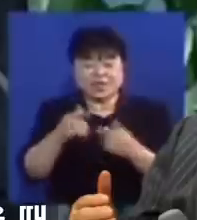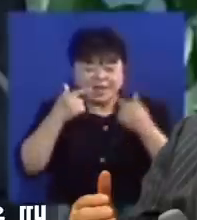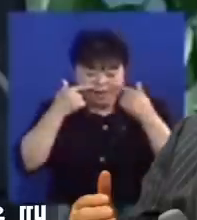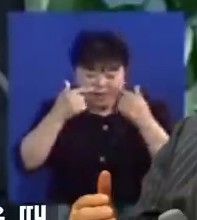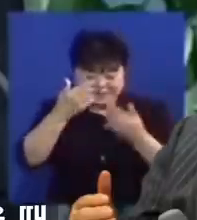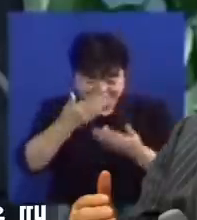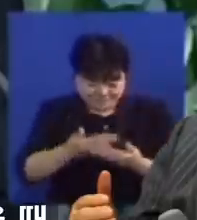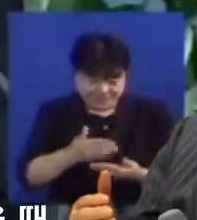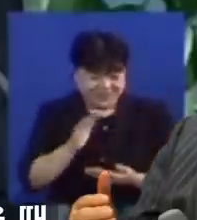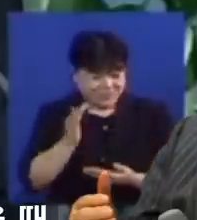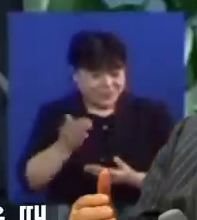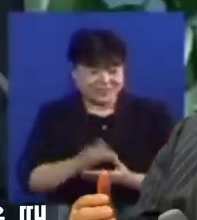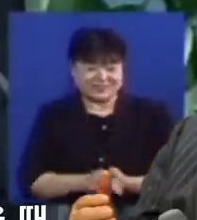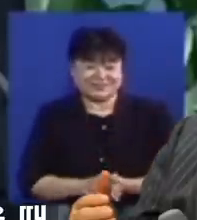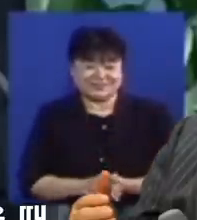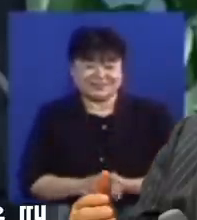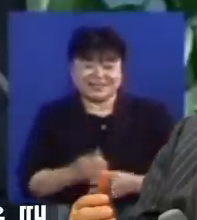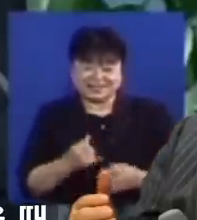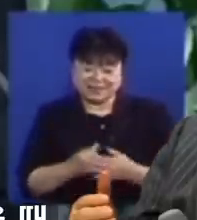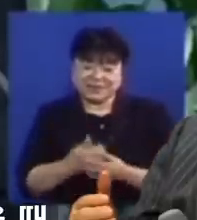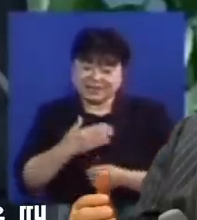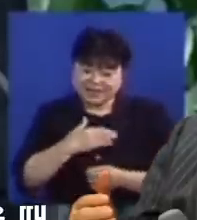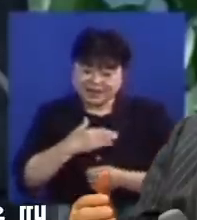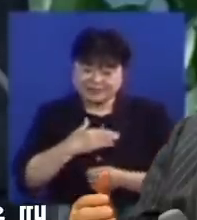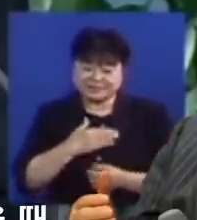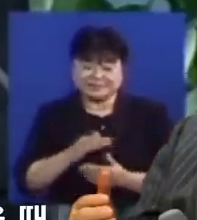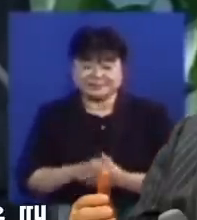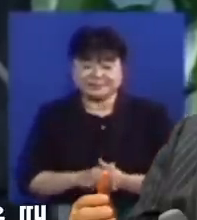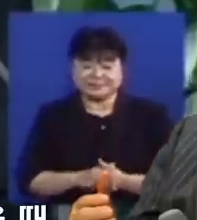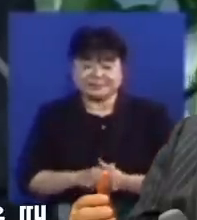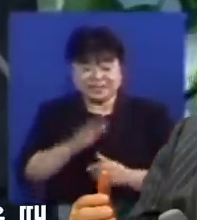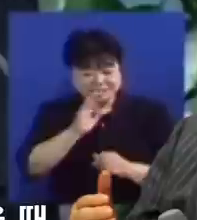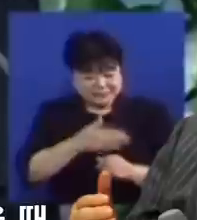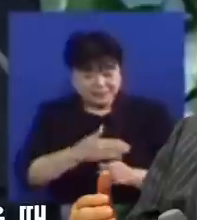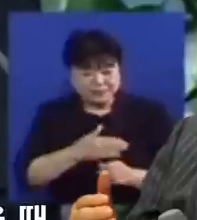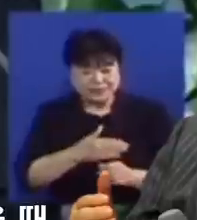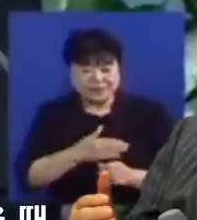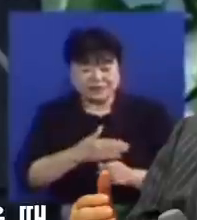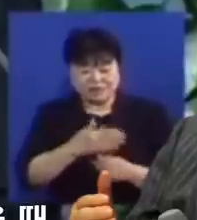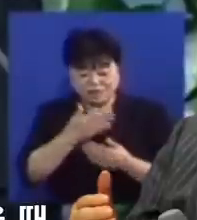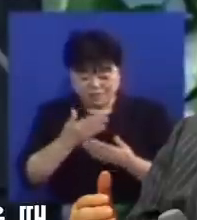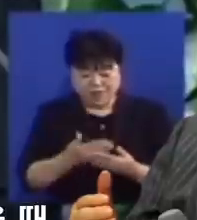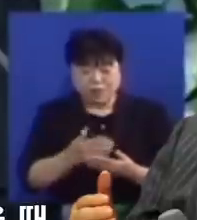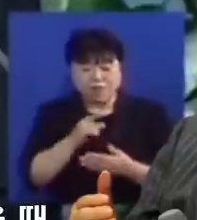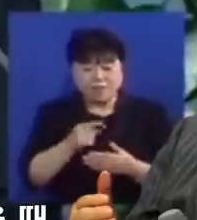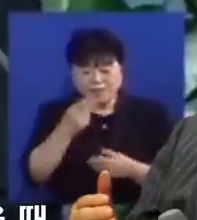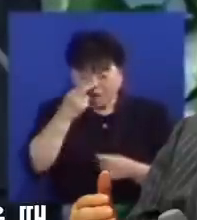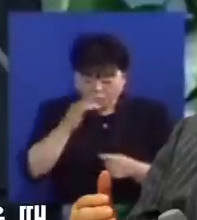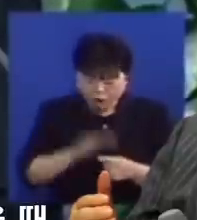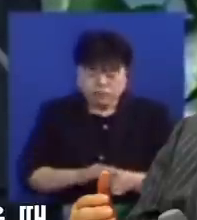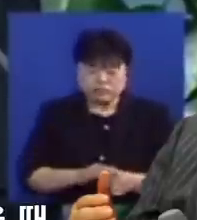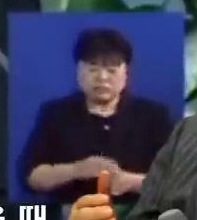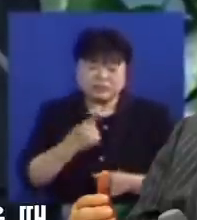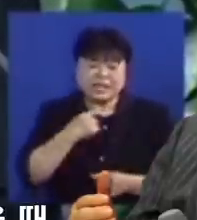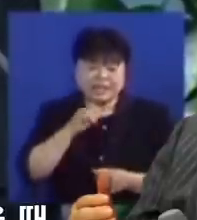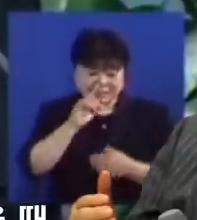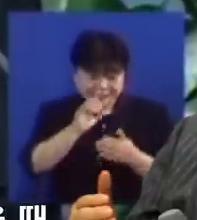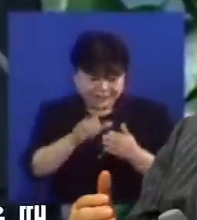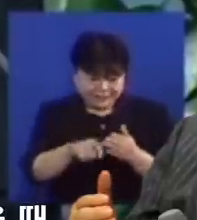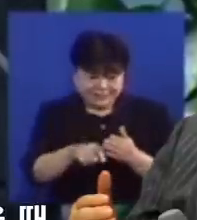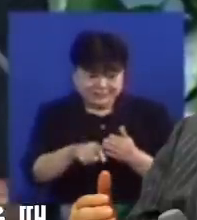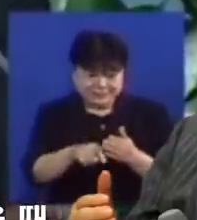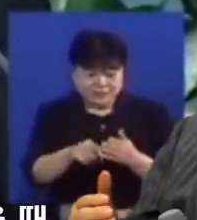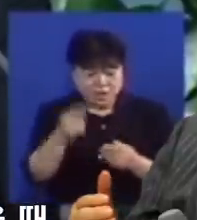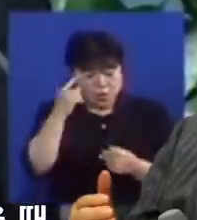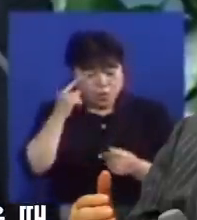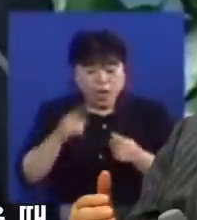가지고 오게 된 것입니다. 그러므로 내가 잘못된 대우를 받고 마음이 억울할 때